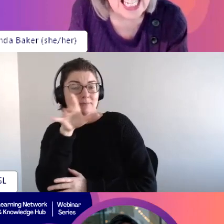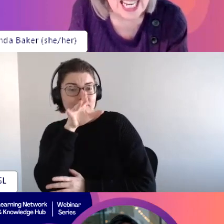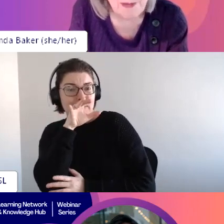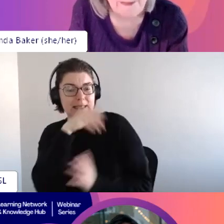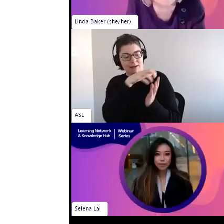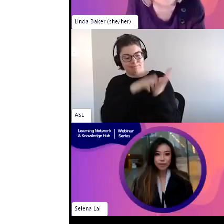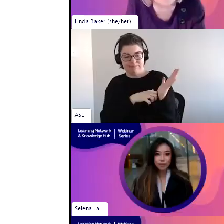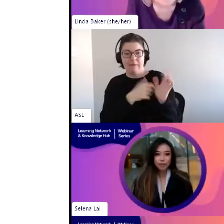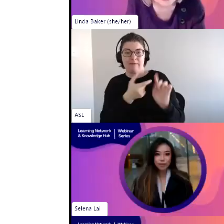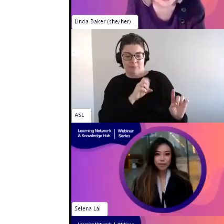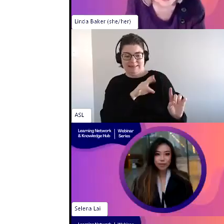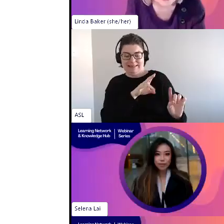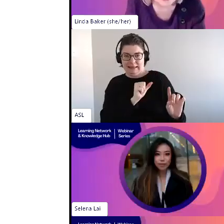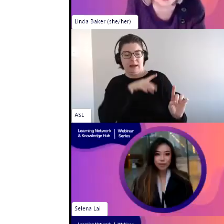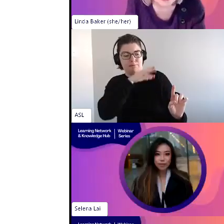easy